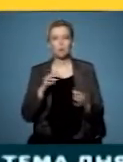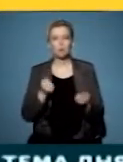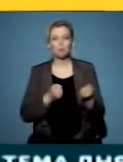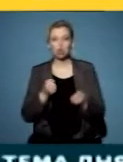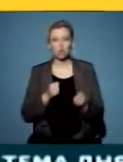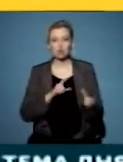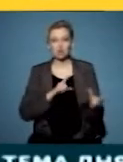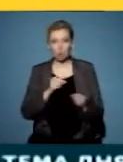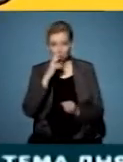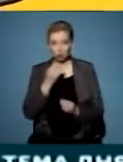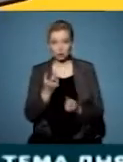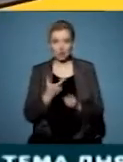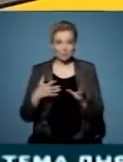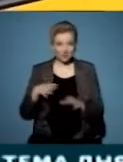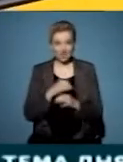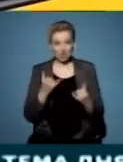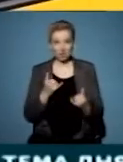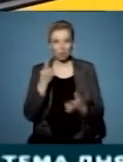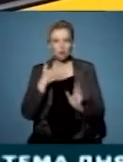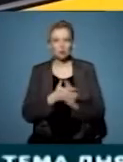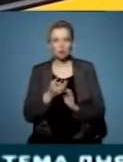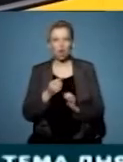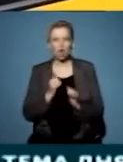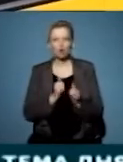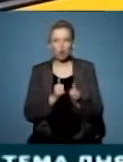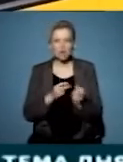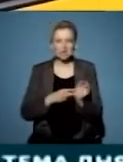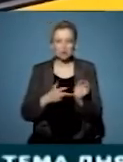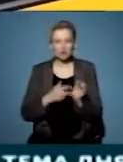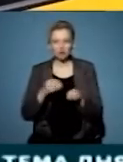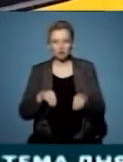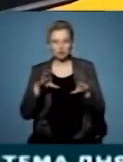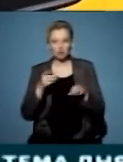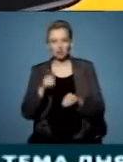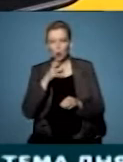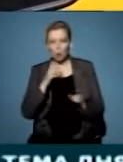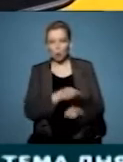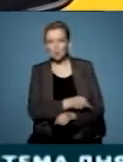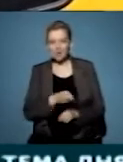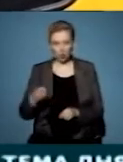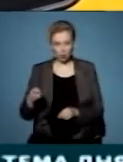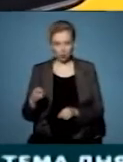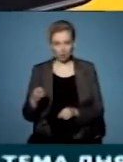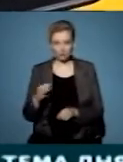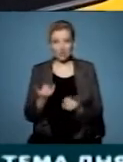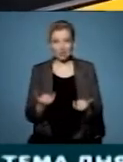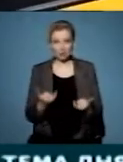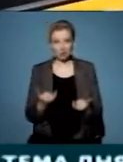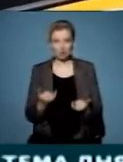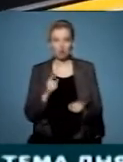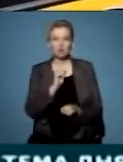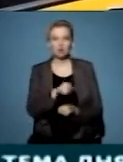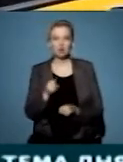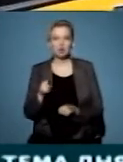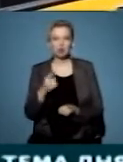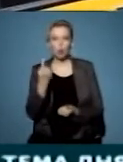всі. Ну, але розумієте, що солярка на 7-8 гривень піднялася з того періоду, і тепер, і тих